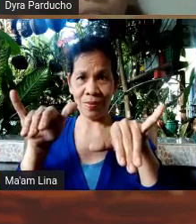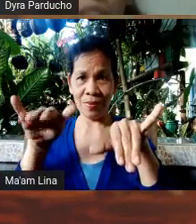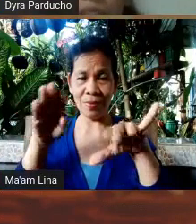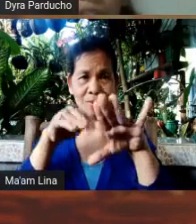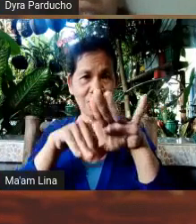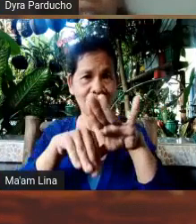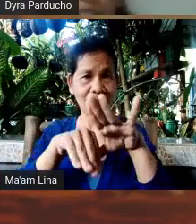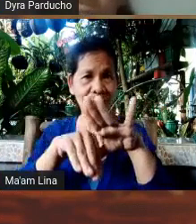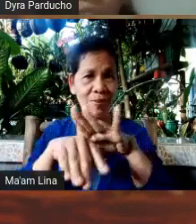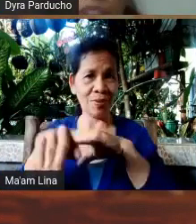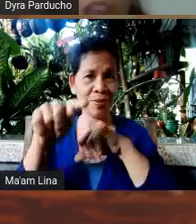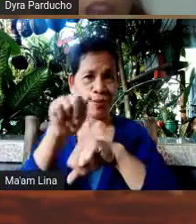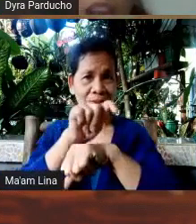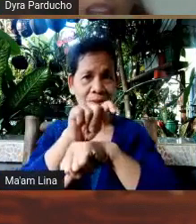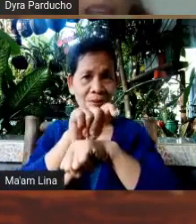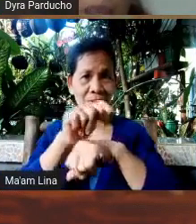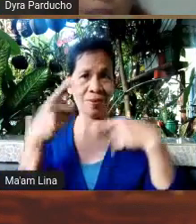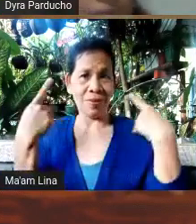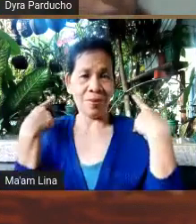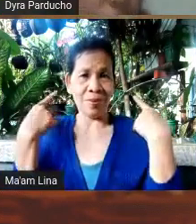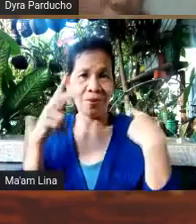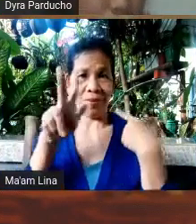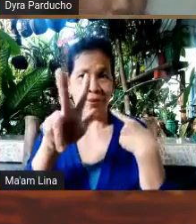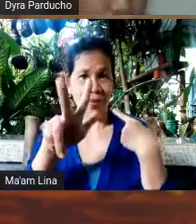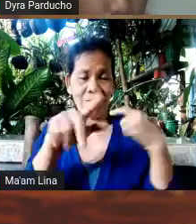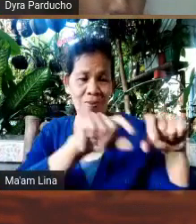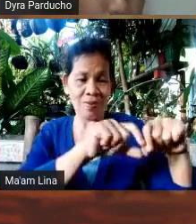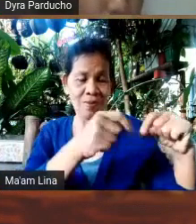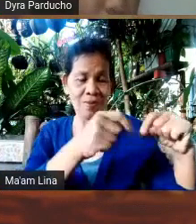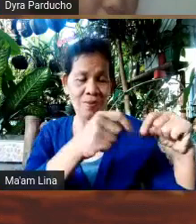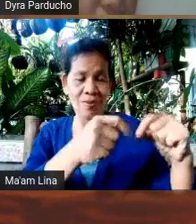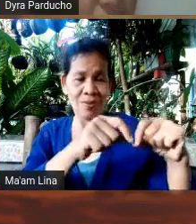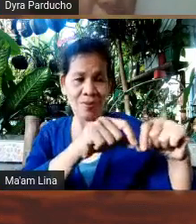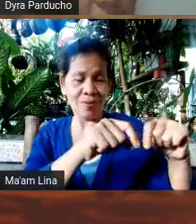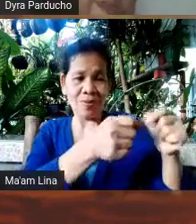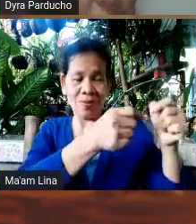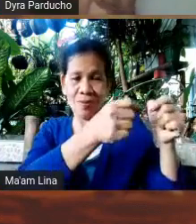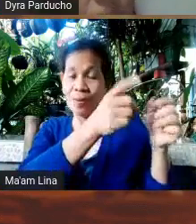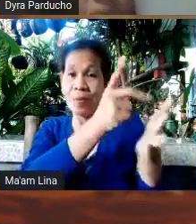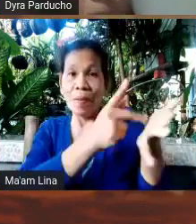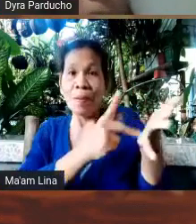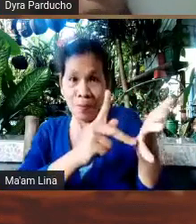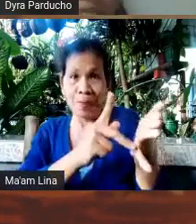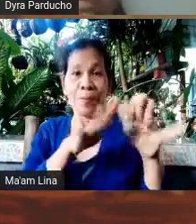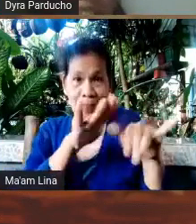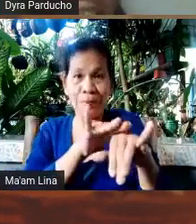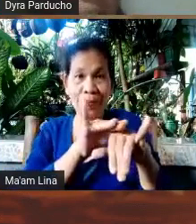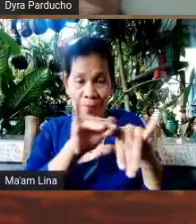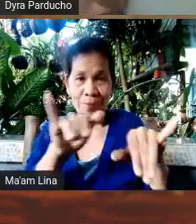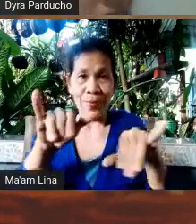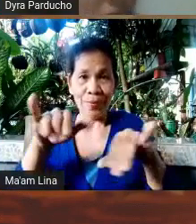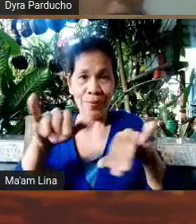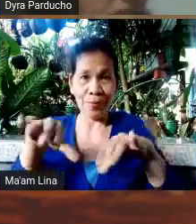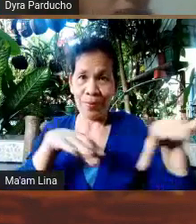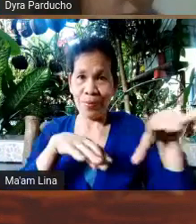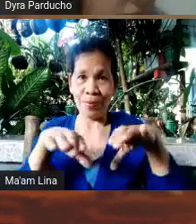tabernakulo na may tatlong section, ay gayon din po yung ginawa niya po dun sa Garden